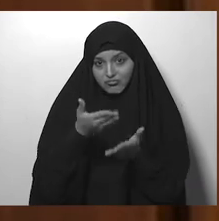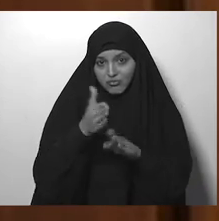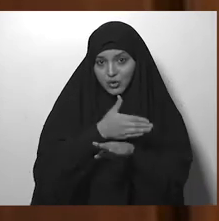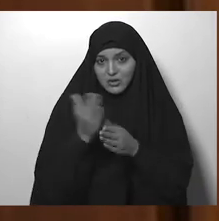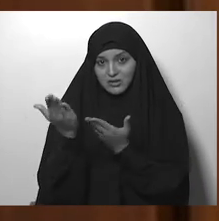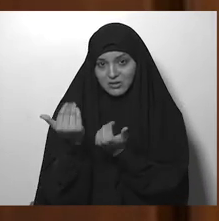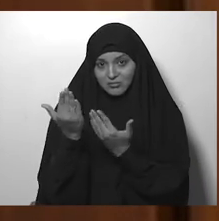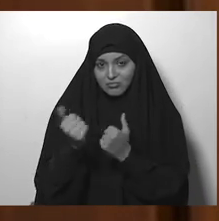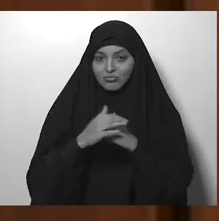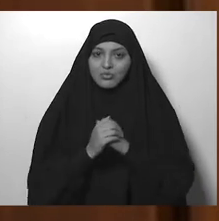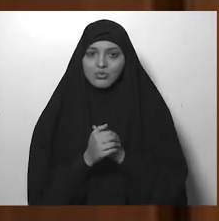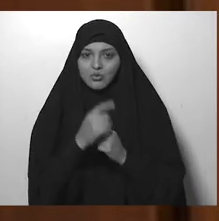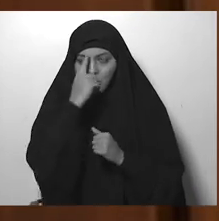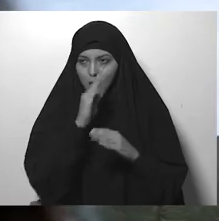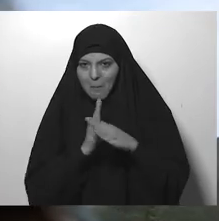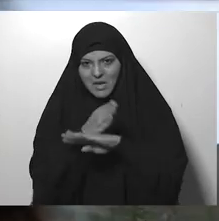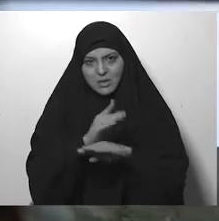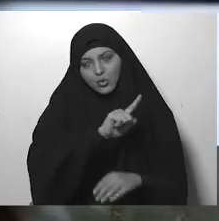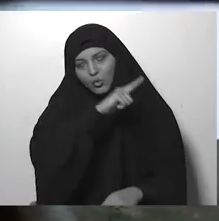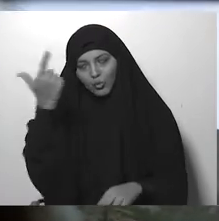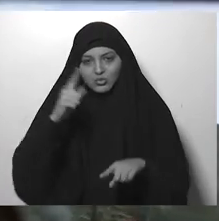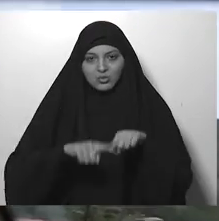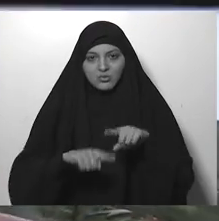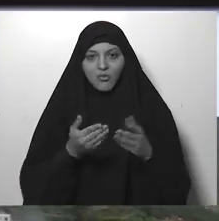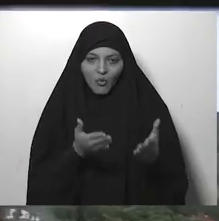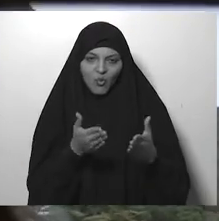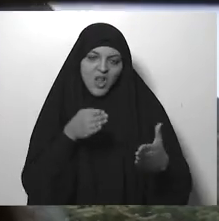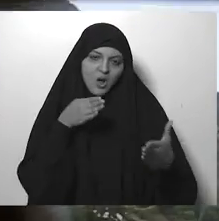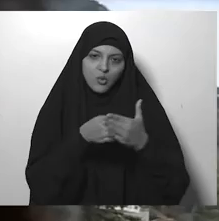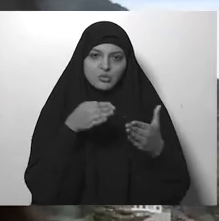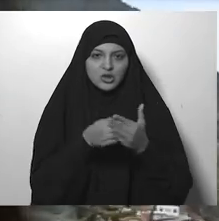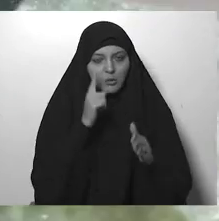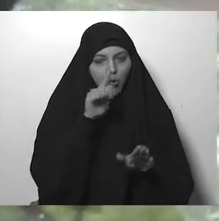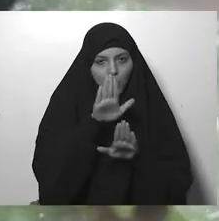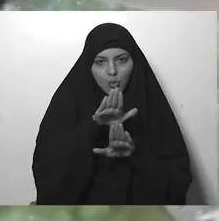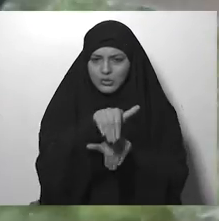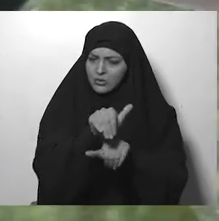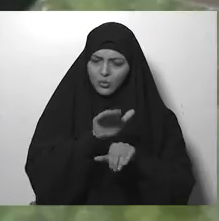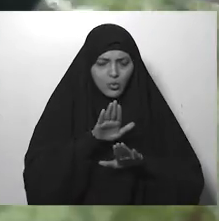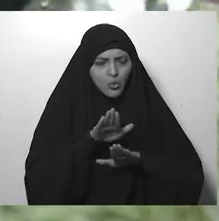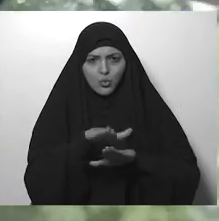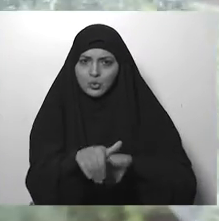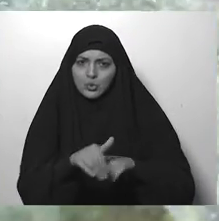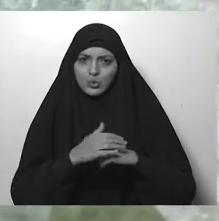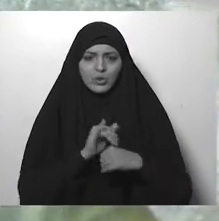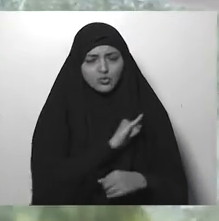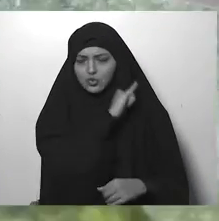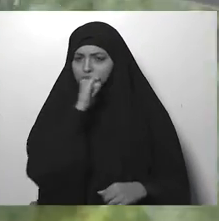que ce soit aussi un peu le palier pour passer à autre chose royal objectif donc c'est de continuer continue